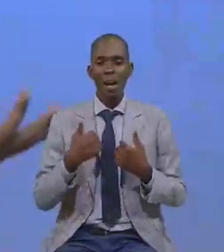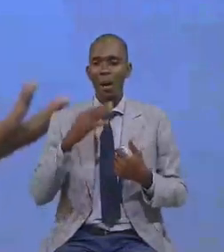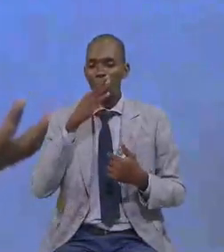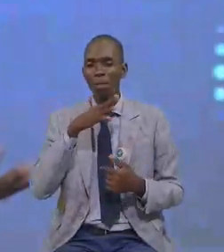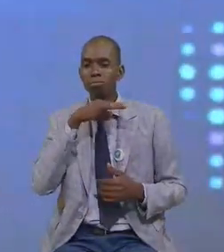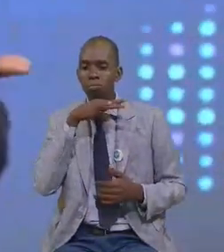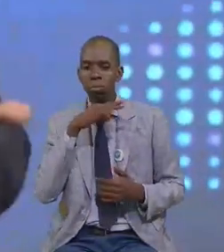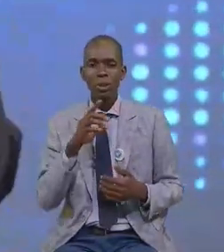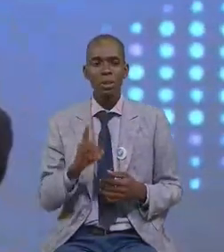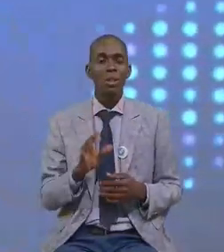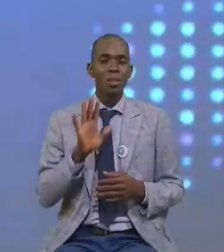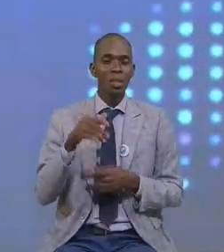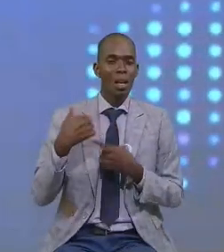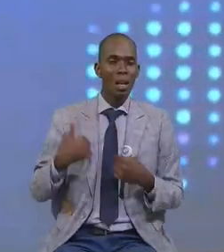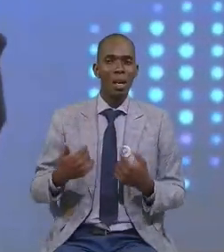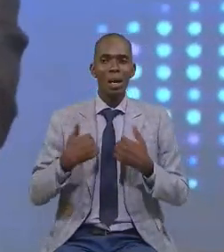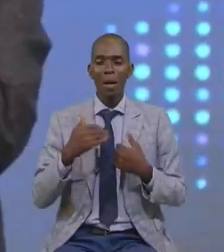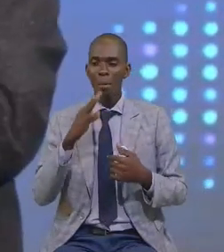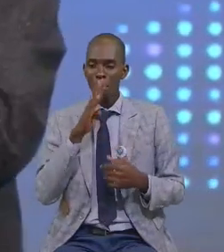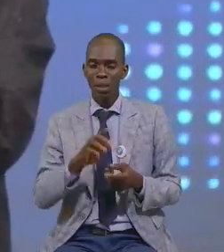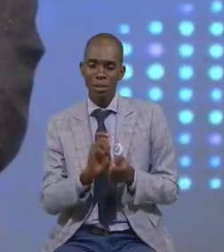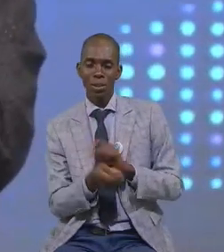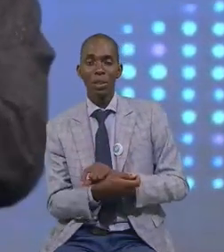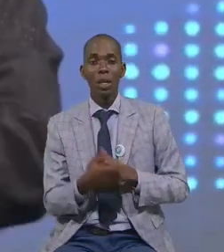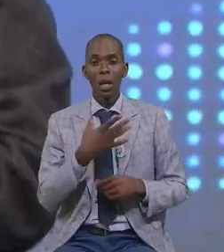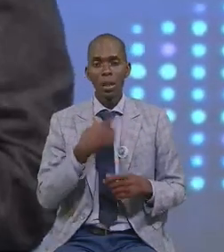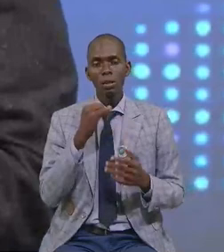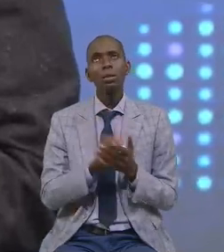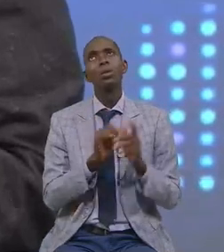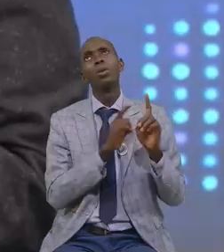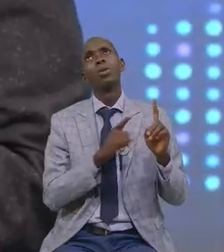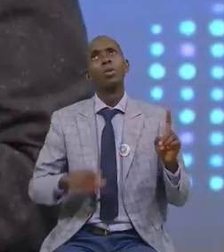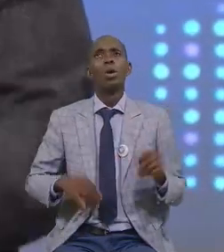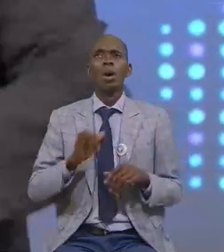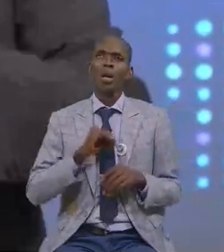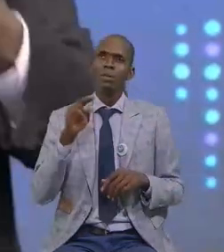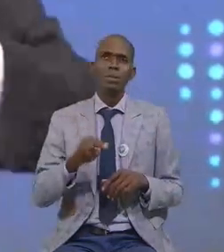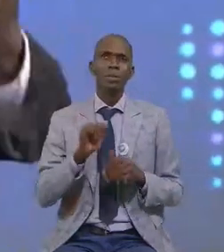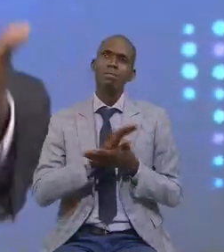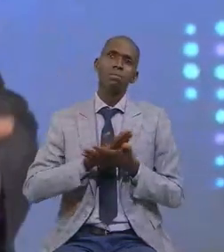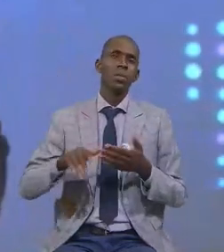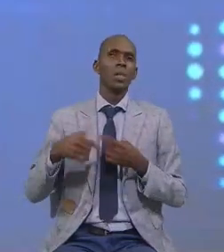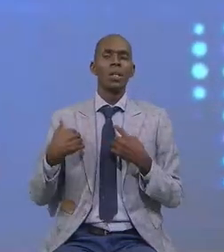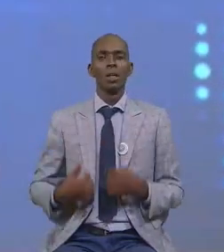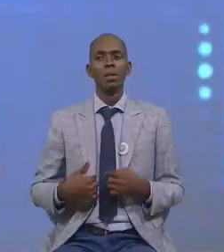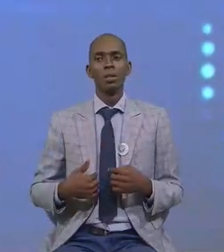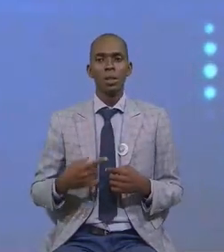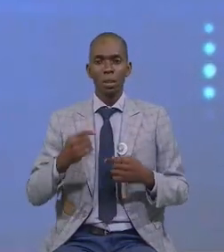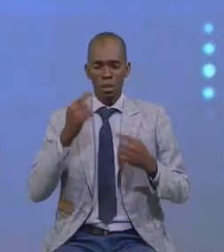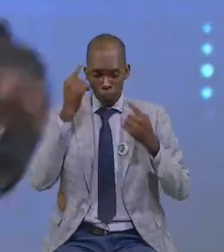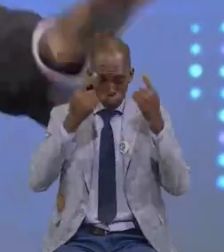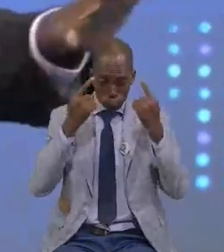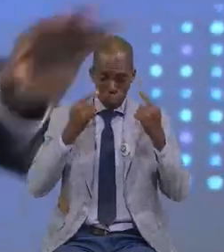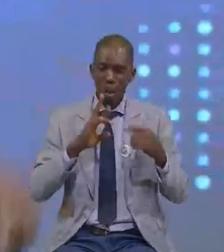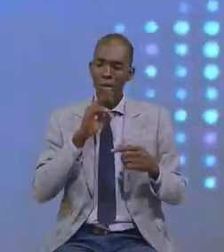pollué, son cœur était perverti. Il a dit, Seigneur, j'ai besoin d'un cœur pur.